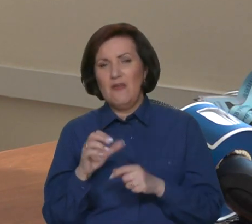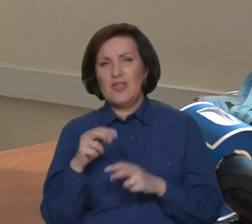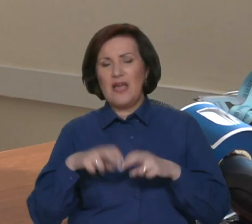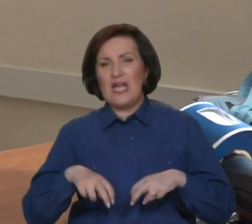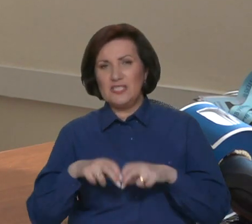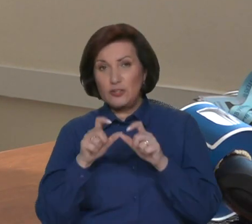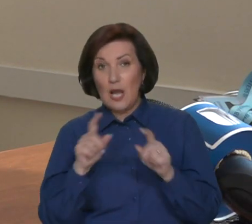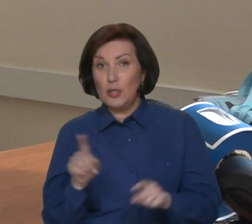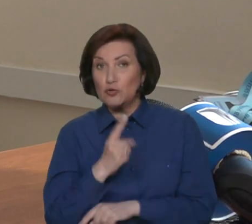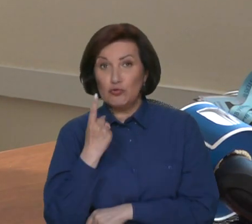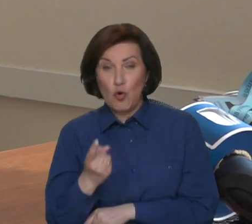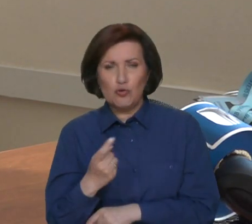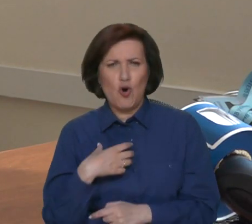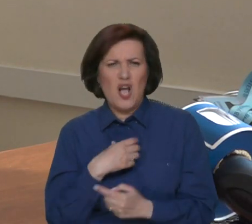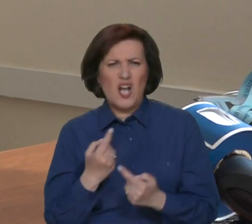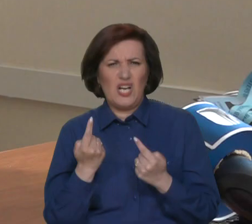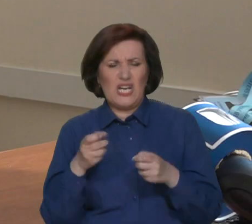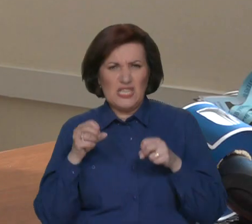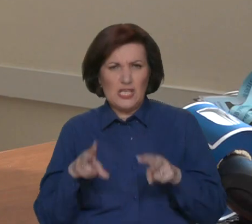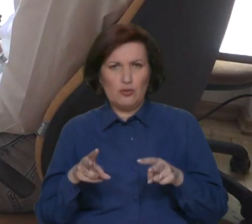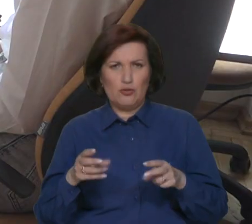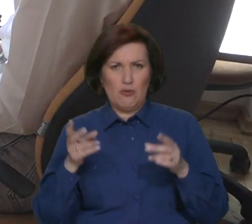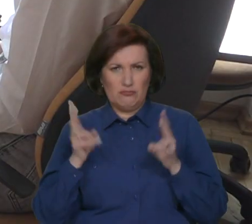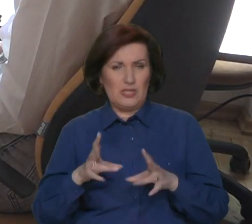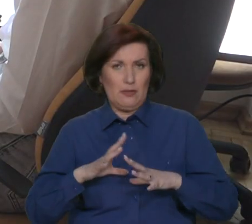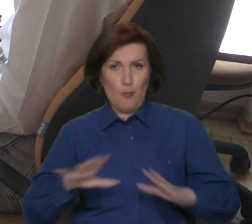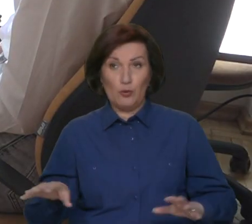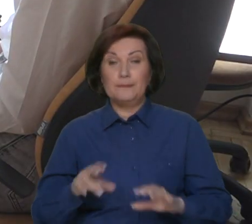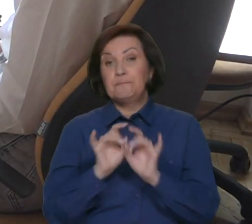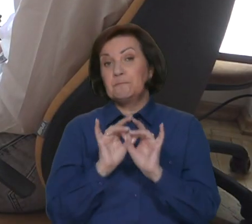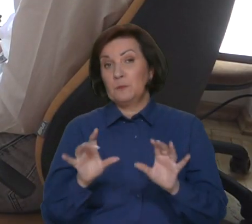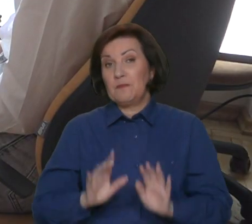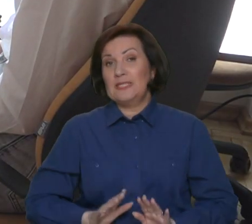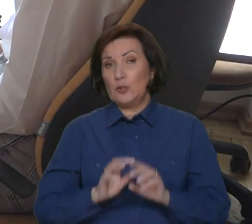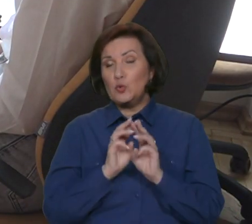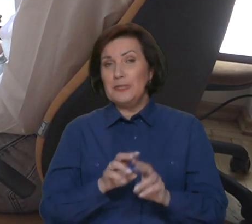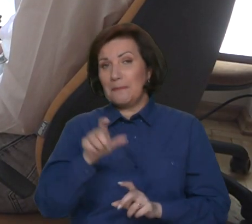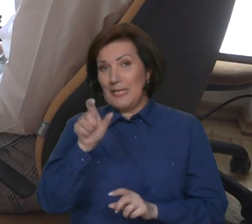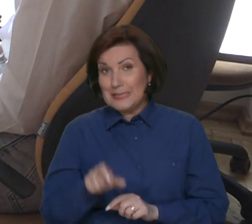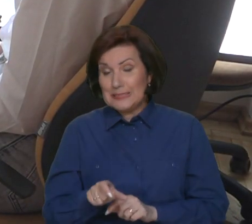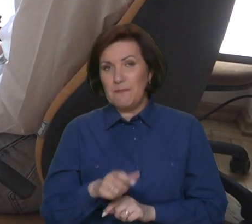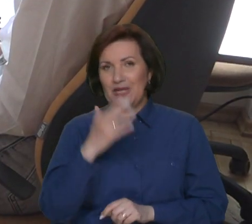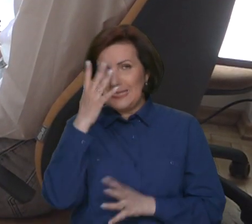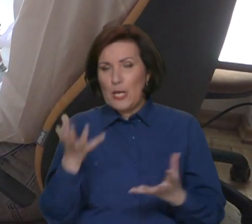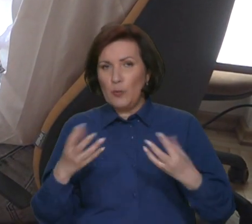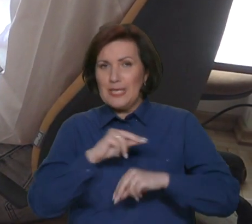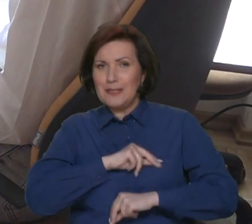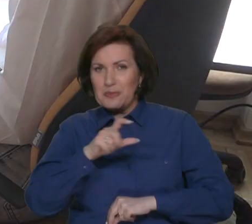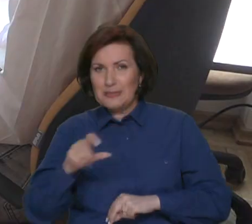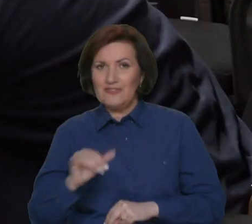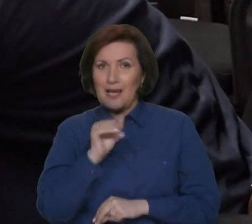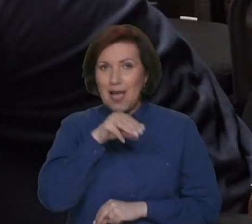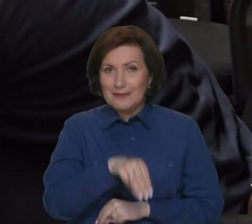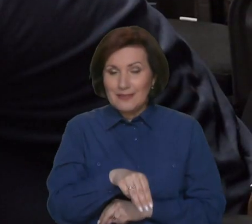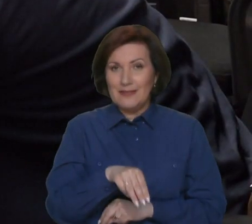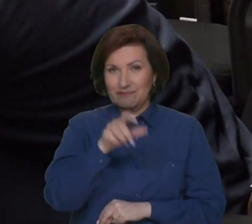структуру, атаки, але жодного критичного відмовлення не було. Як розповів заступник міністра, ідея об'єднати працівників сфери IT